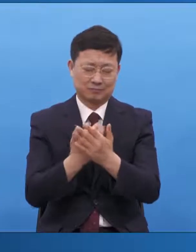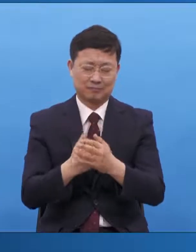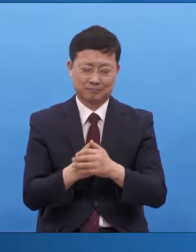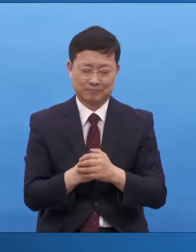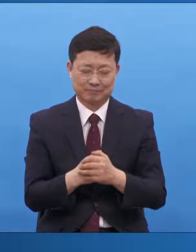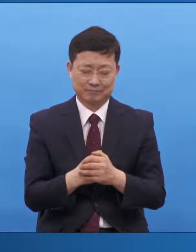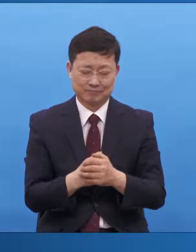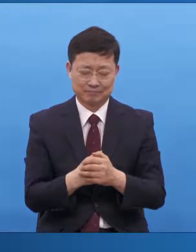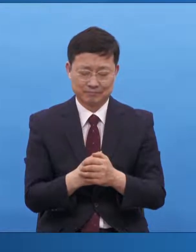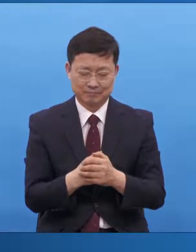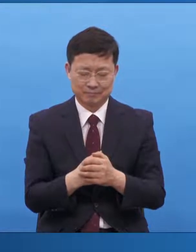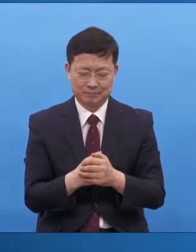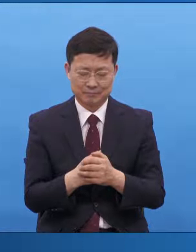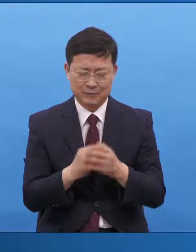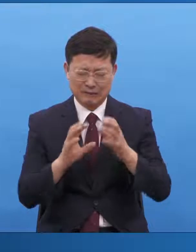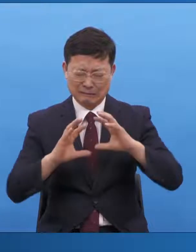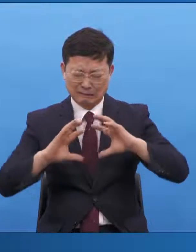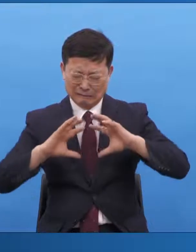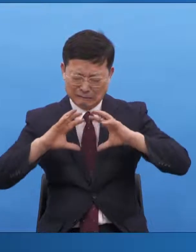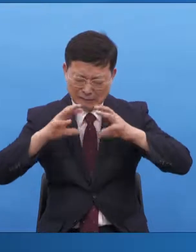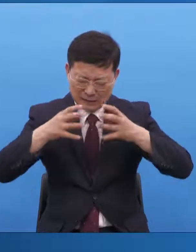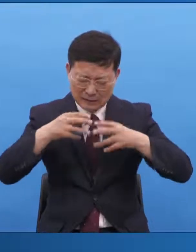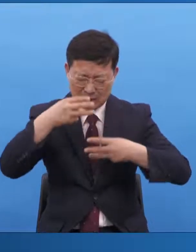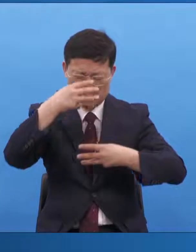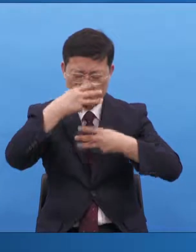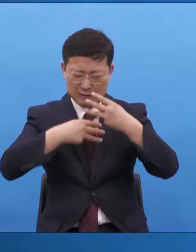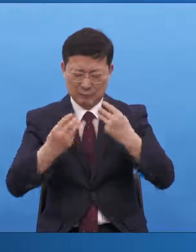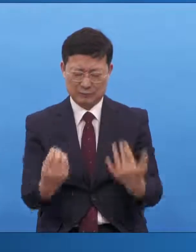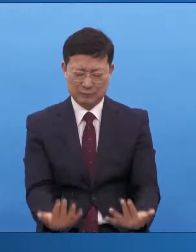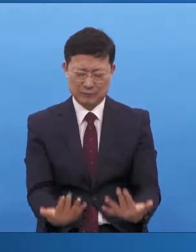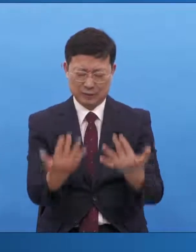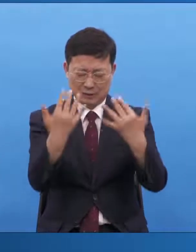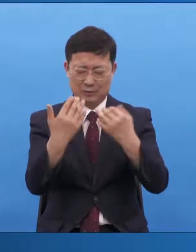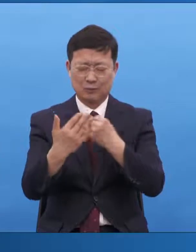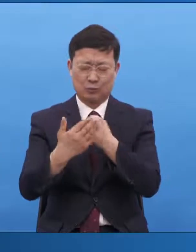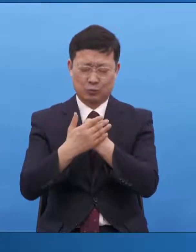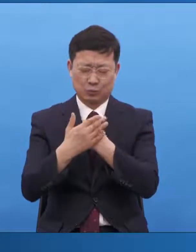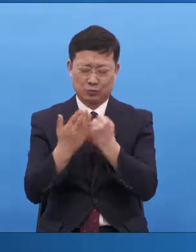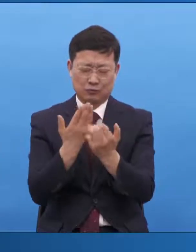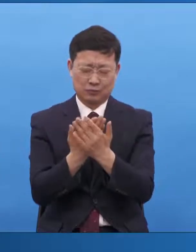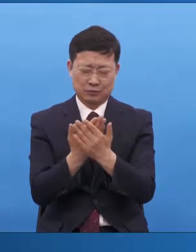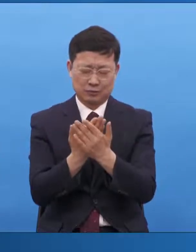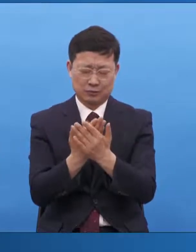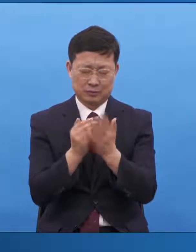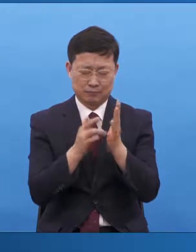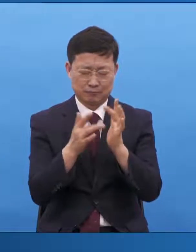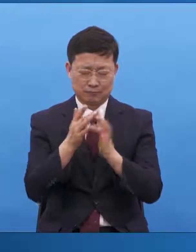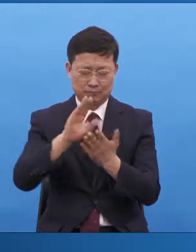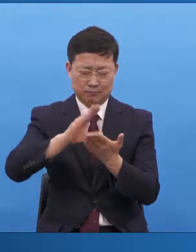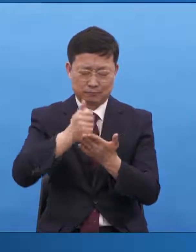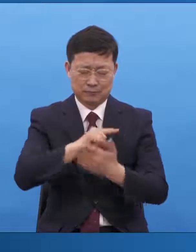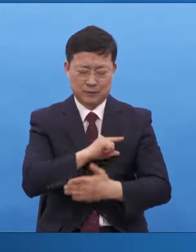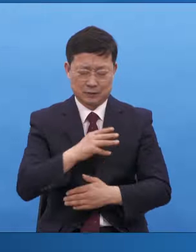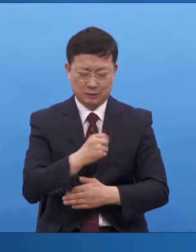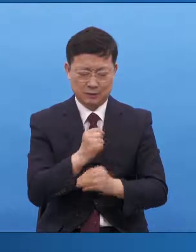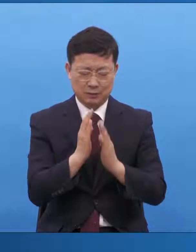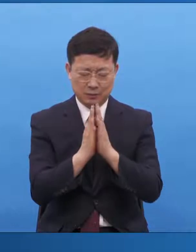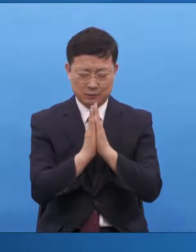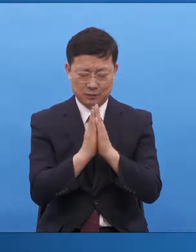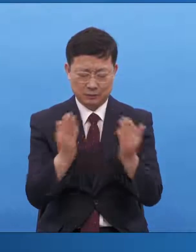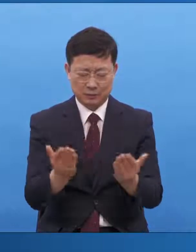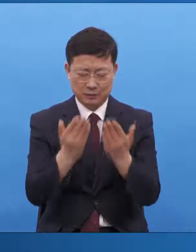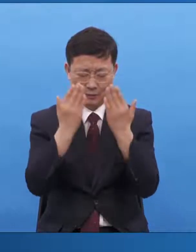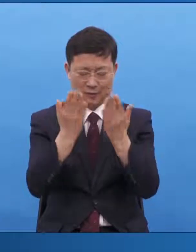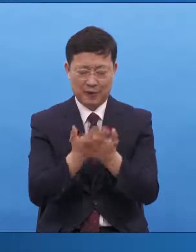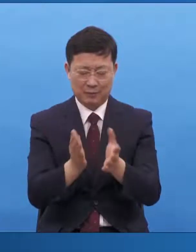nation and the world hold to the covenant. 전 세계 렘넌트 일어나게 하옵소서. May the remnants arise, nation and worldwide. 예수 그리스도 이름으로 기도하옵나이다. In Jesus Christ's